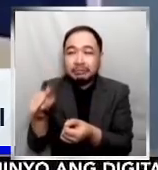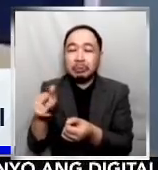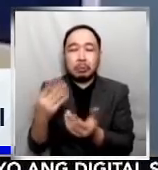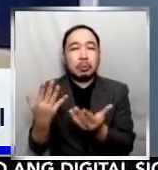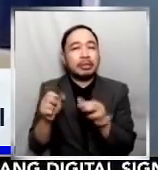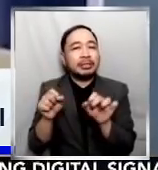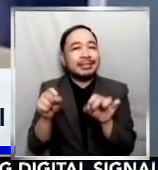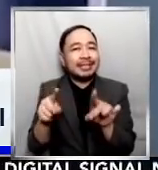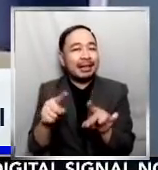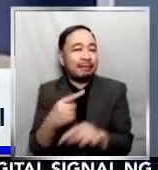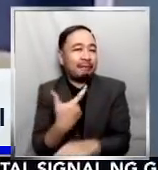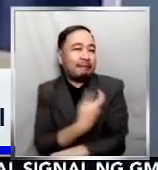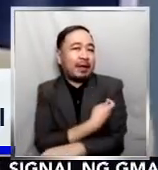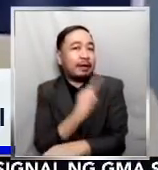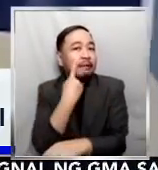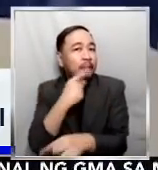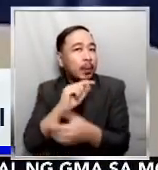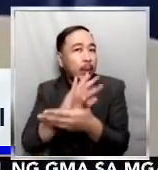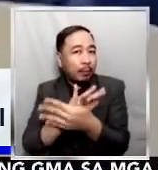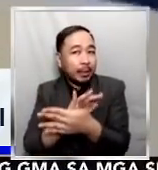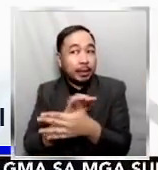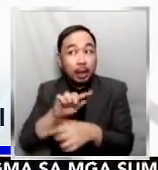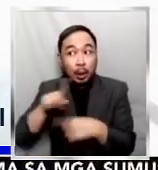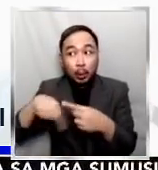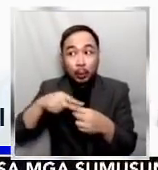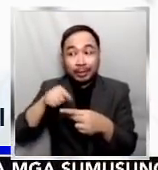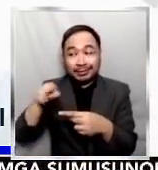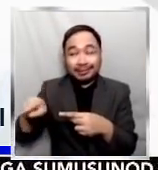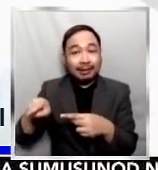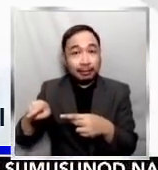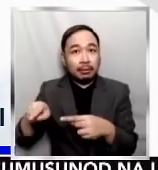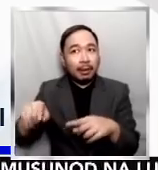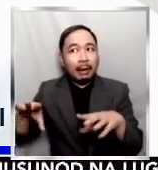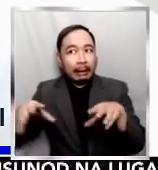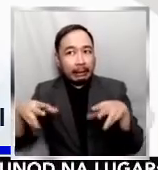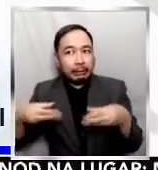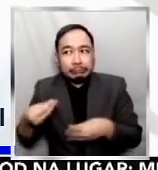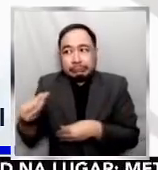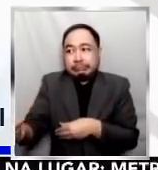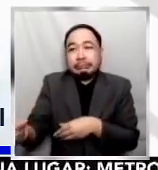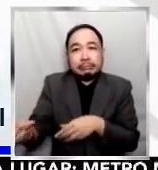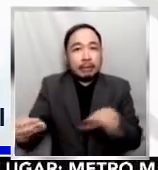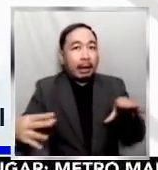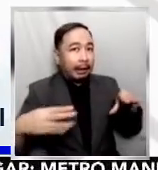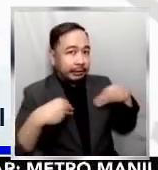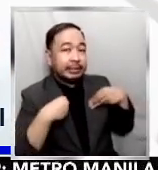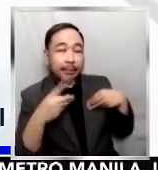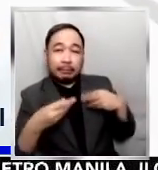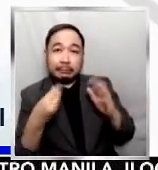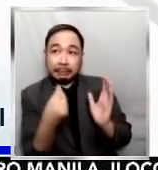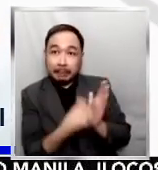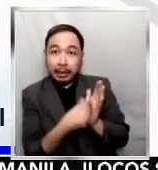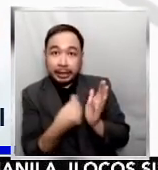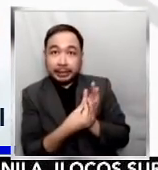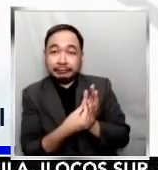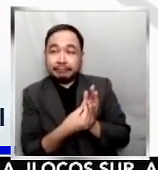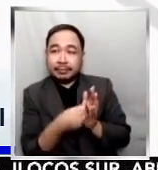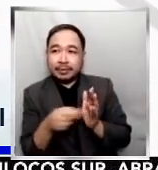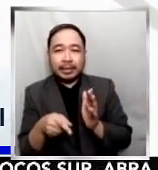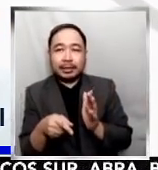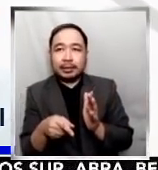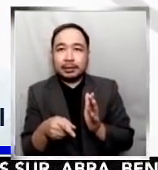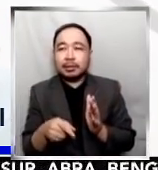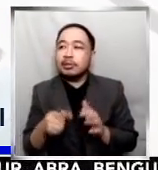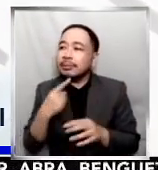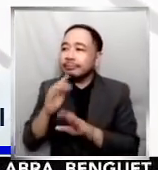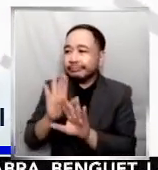tanggapin na niya ang mark money. Oh, ma'am, itang gagalaw ha. Kinakasuhan ka namin para sa identity